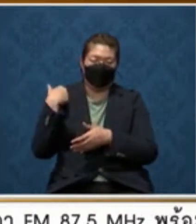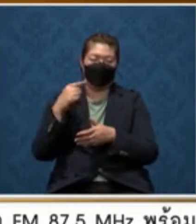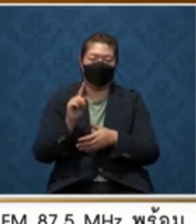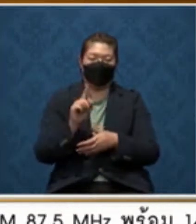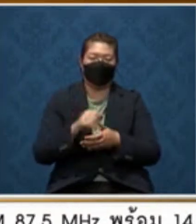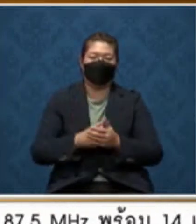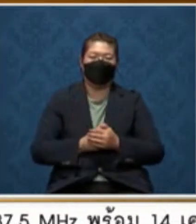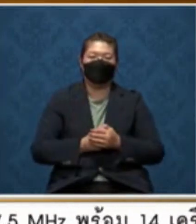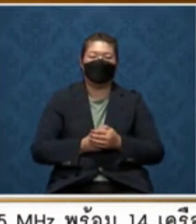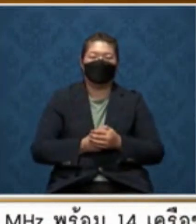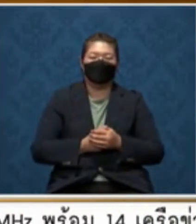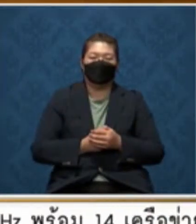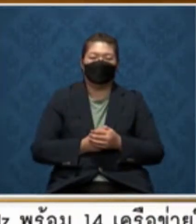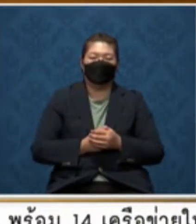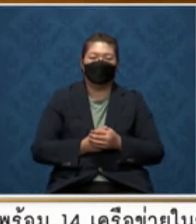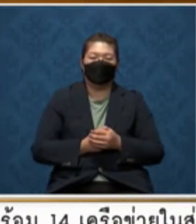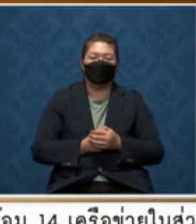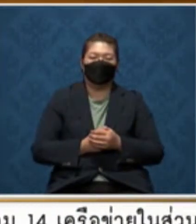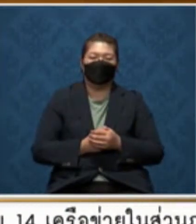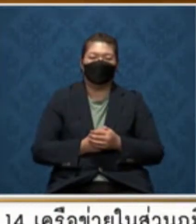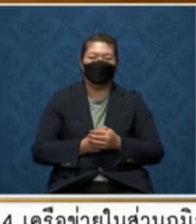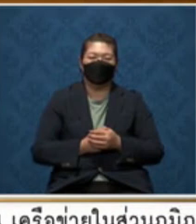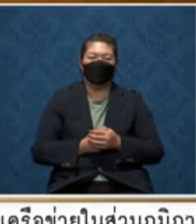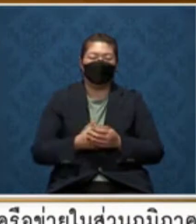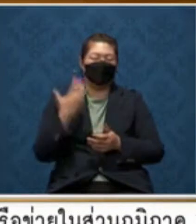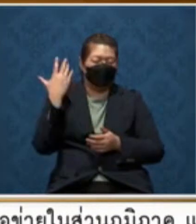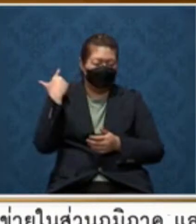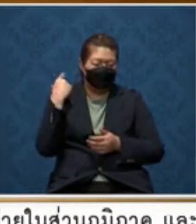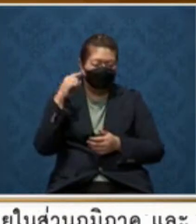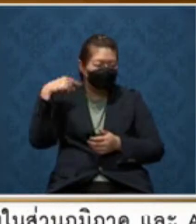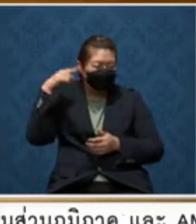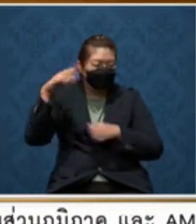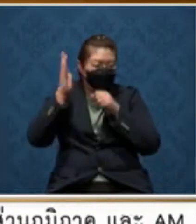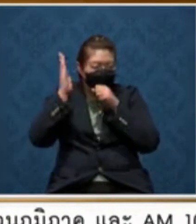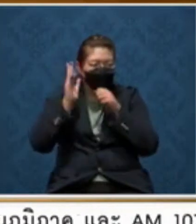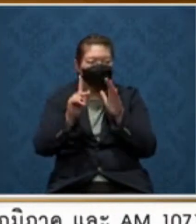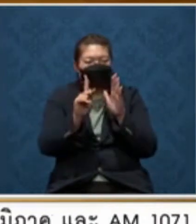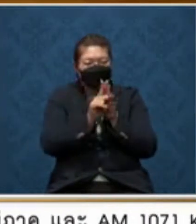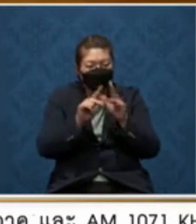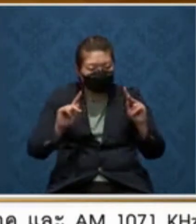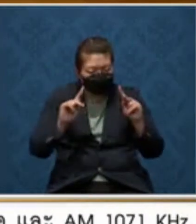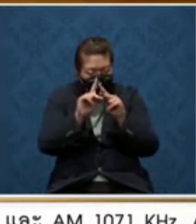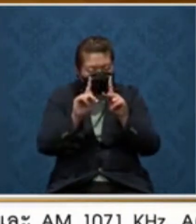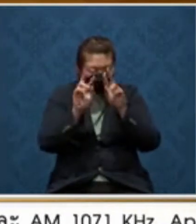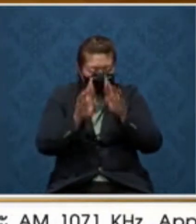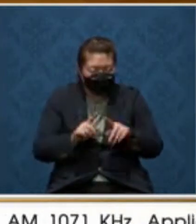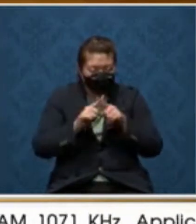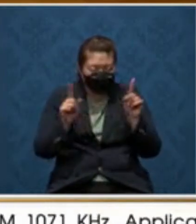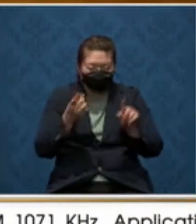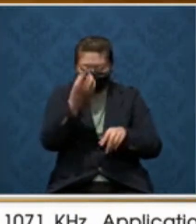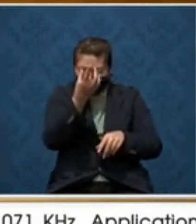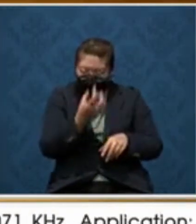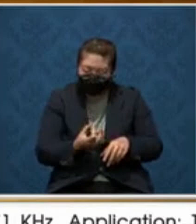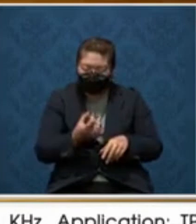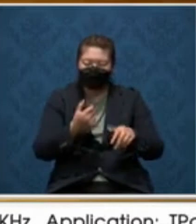มกเพีนาร่างพระรชปัญญตร พาศีสัษาสารมตรหรอพ.ศ.ล.ก้าวหน้าที่ขนาคมธิการเพีนาแล้วเสร็ซึงมทหมด